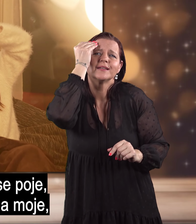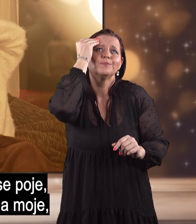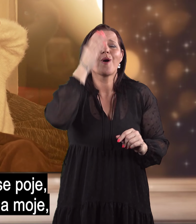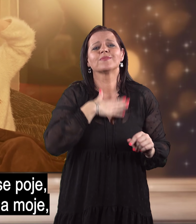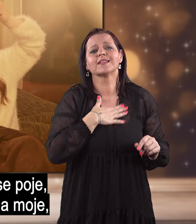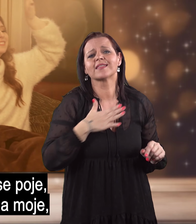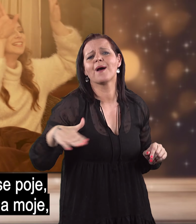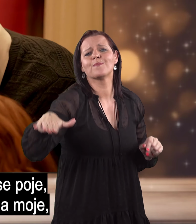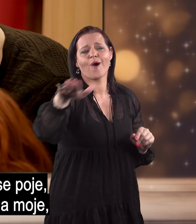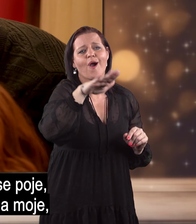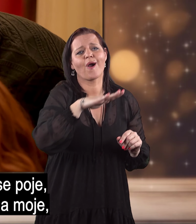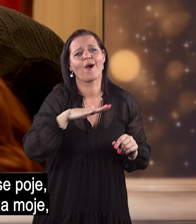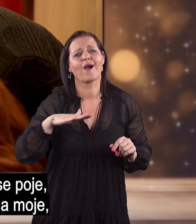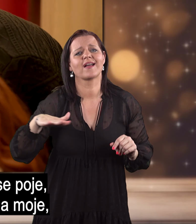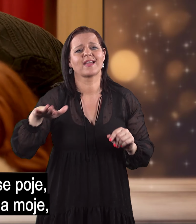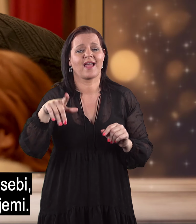me spomni na moje.